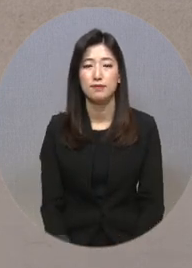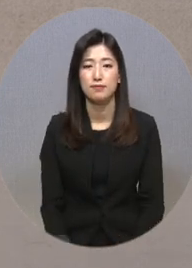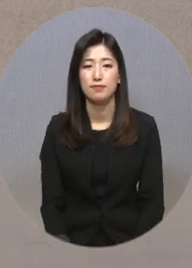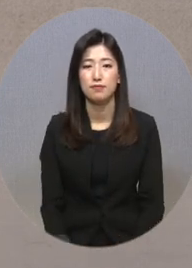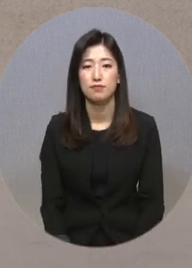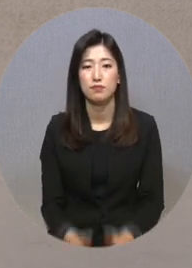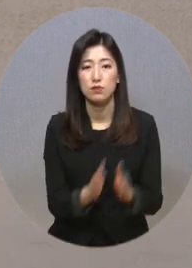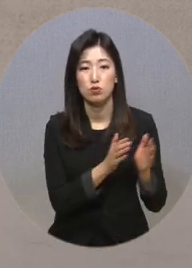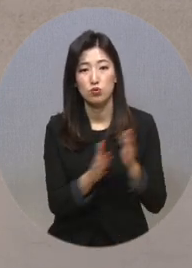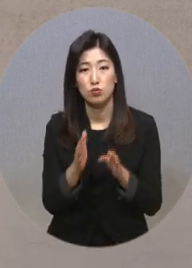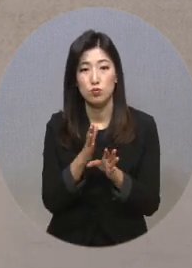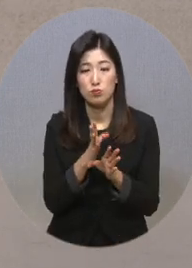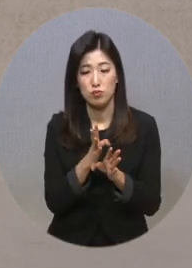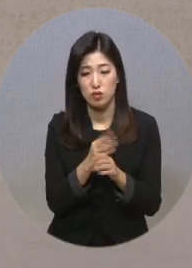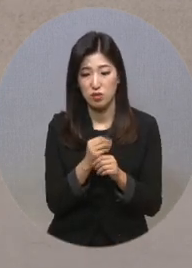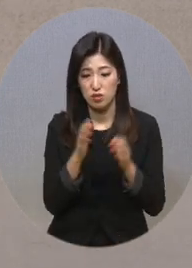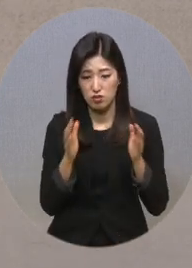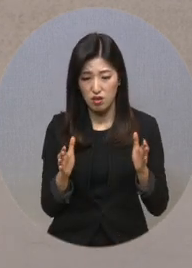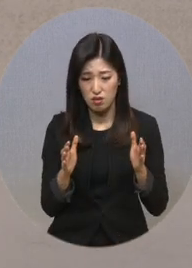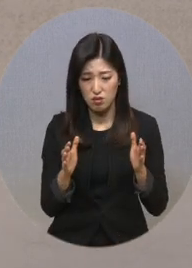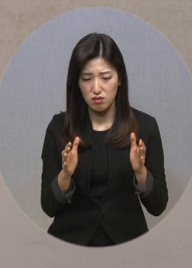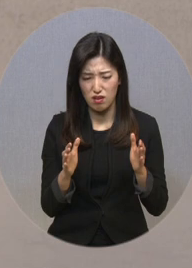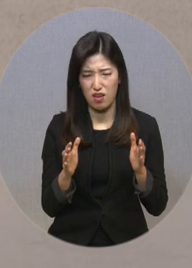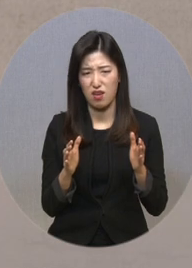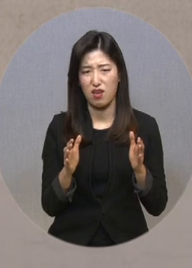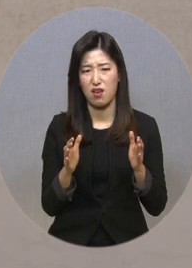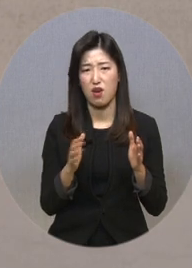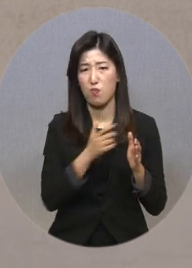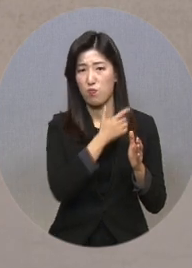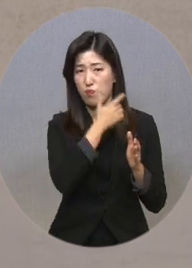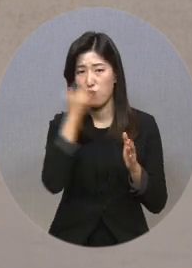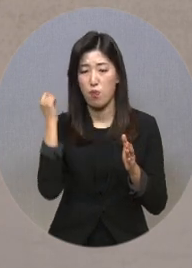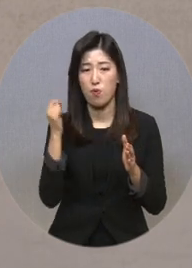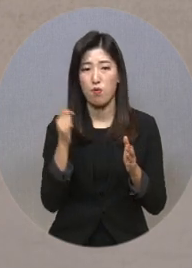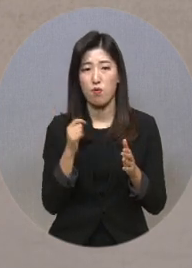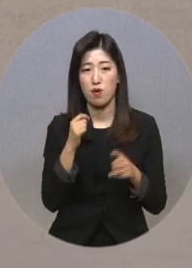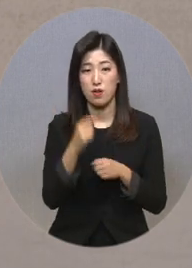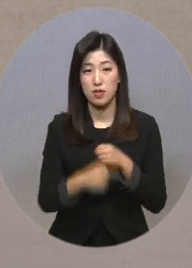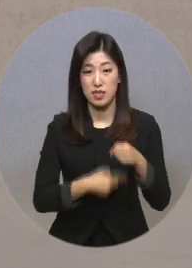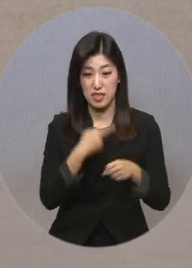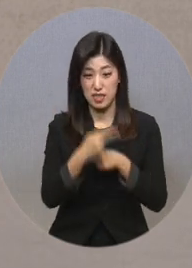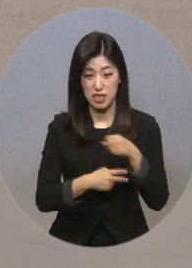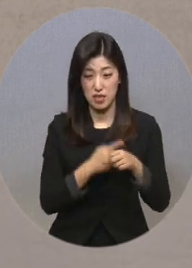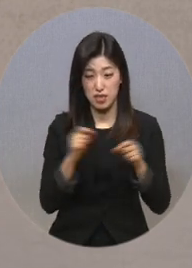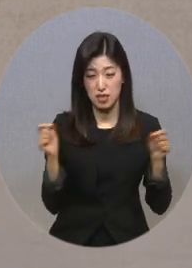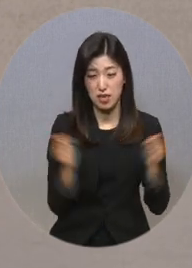준비 기간 또한 누가 봐도 확실하게 부족한 2년이다 보니까